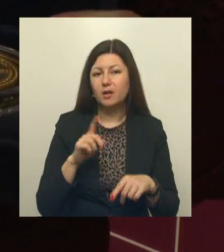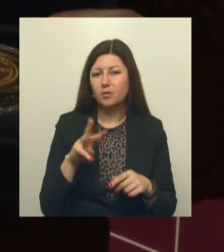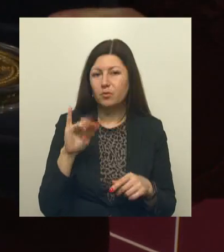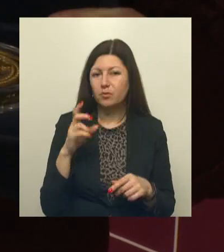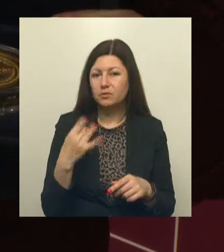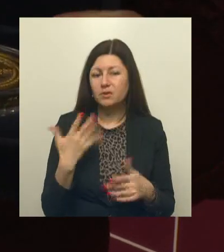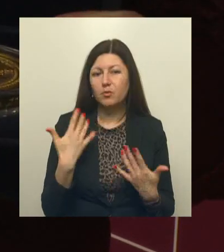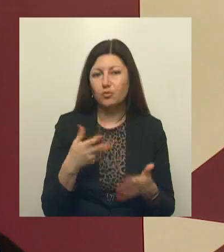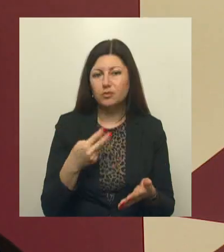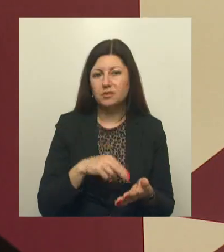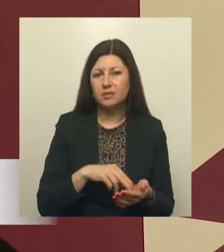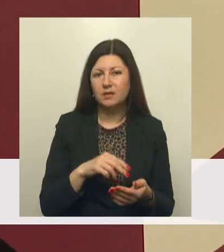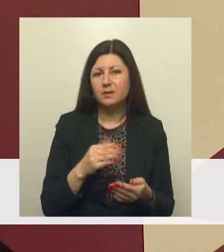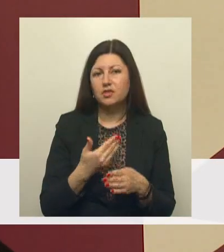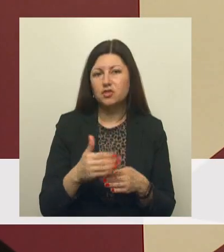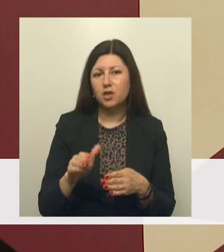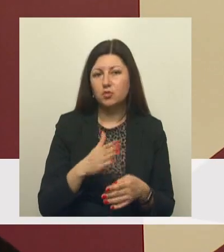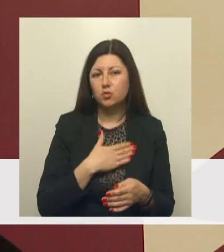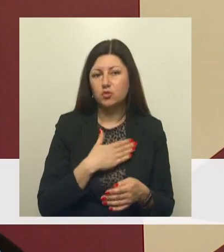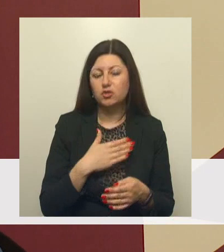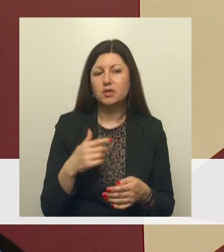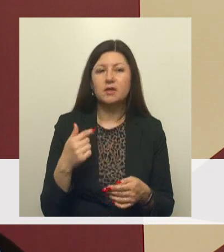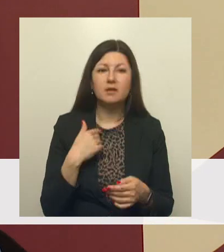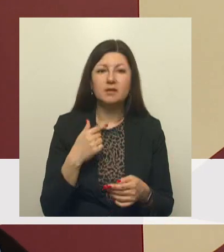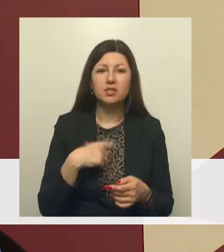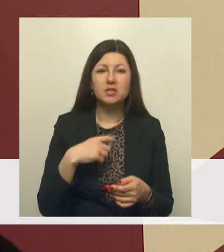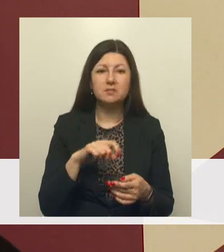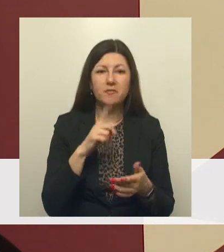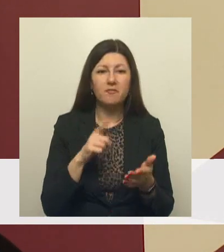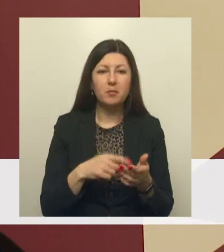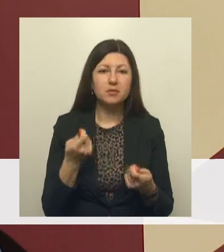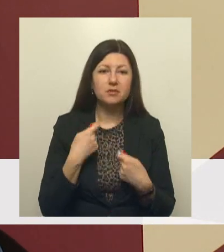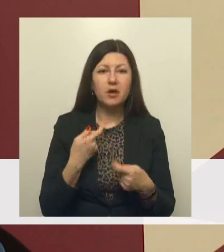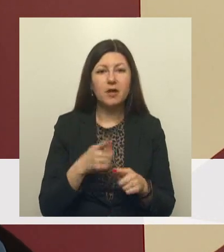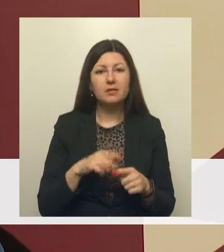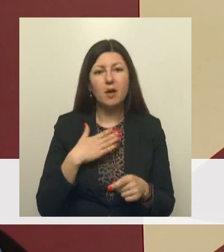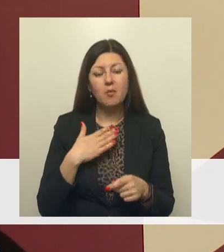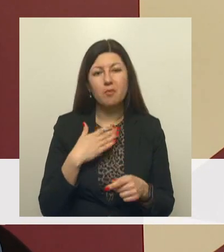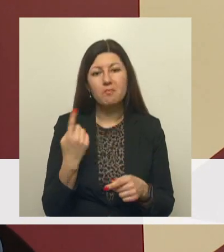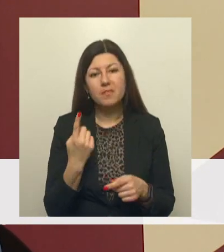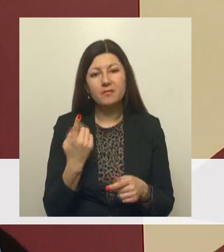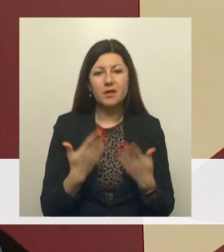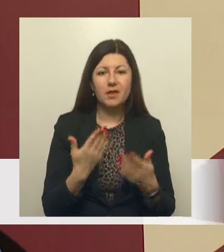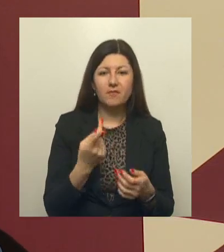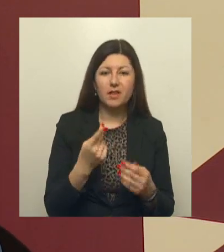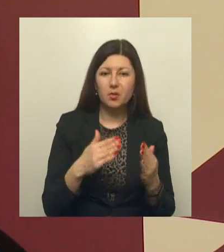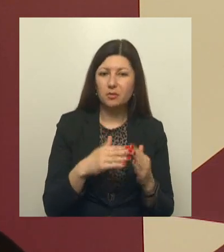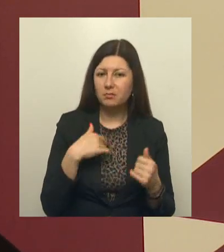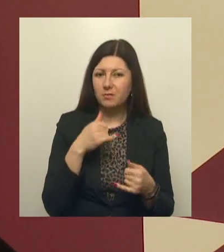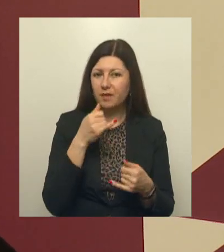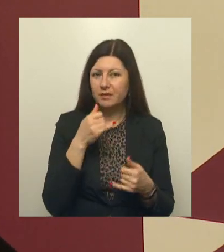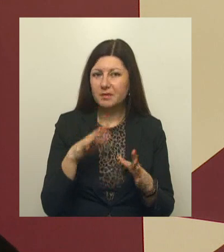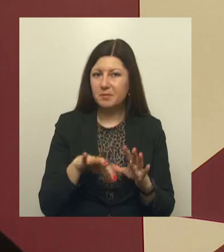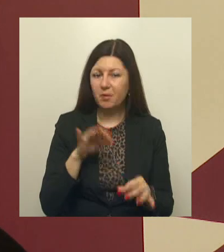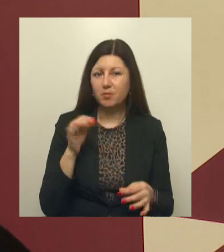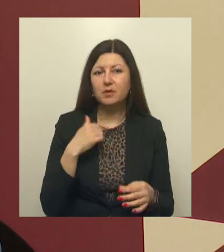частью души. Я даже задаю себя вопросом для себя, это мой первый или второй дом, я не могу определить. Я